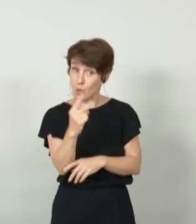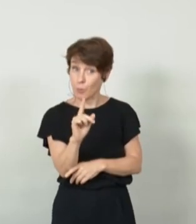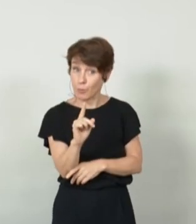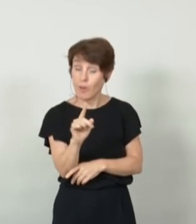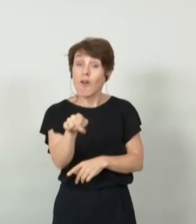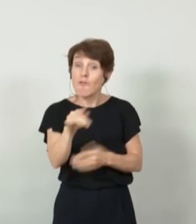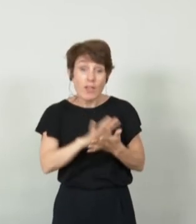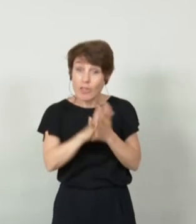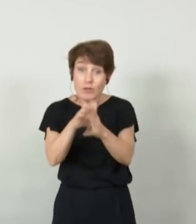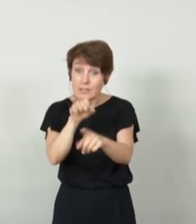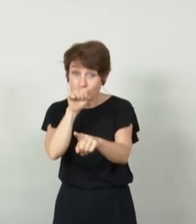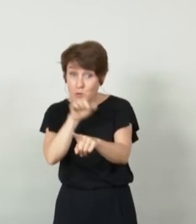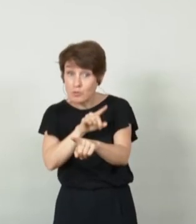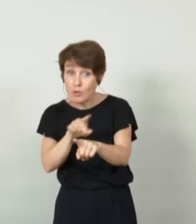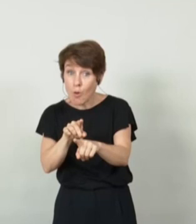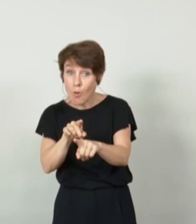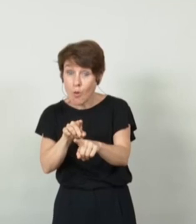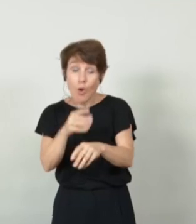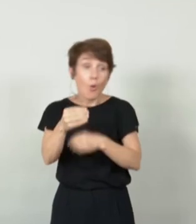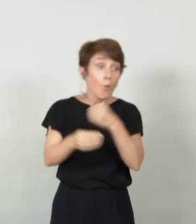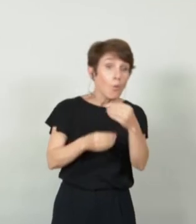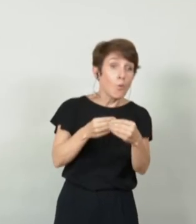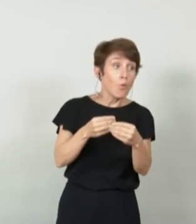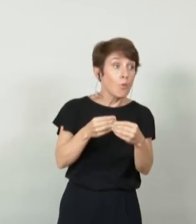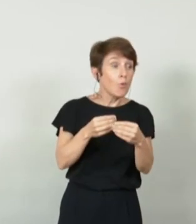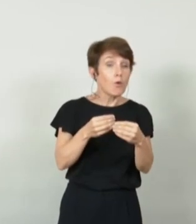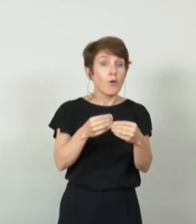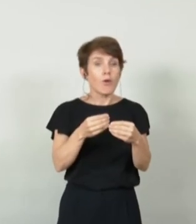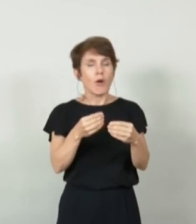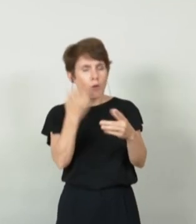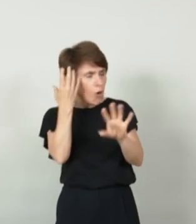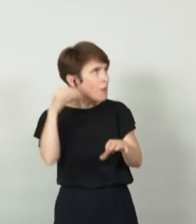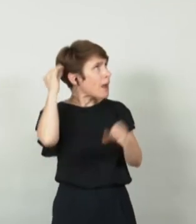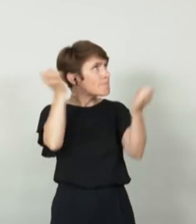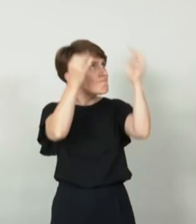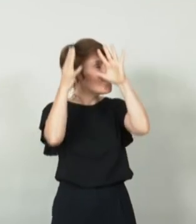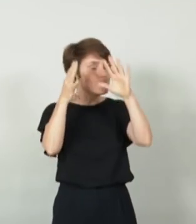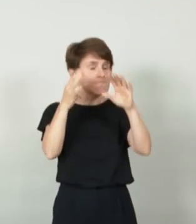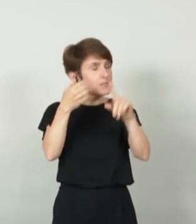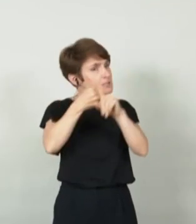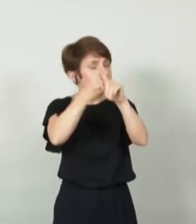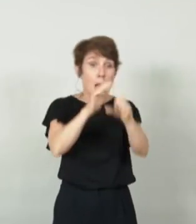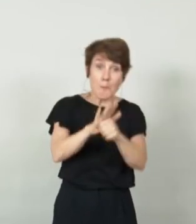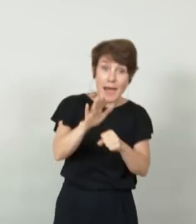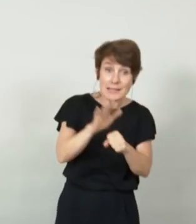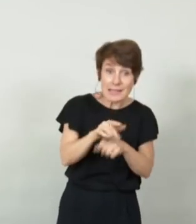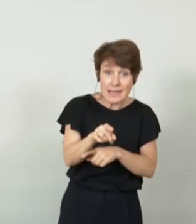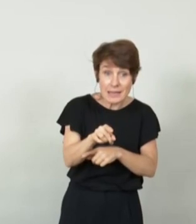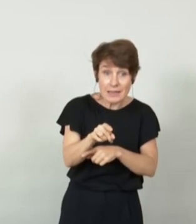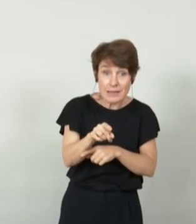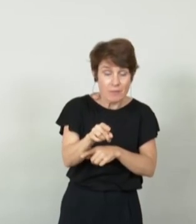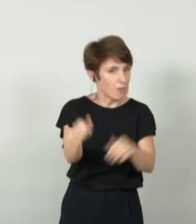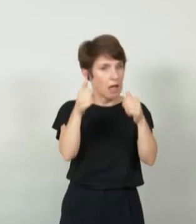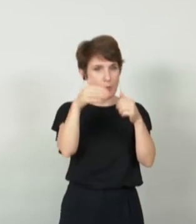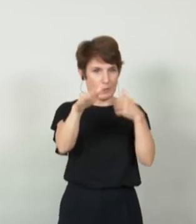ne tel qu'il ne fera pas assez de place à la question des préjugés tels que vous les définissez tel